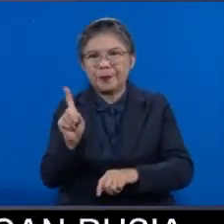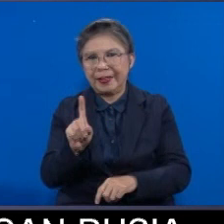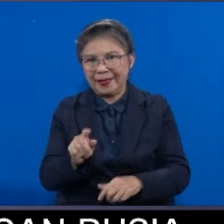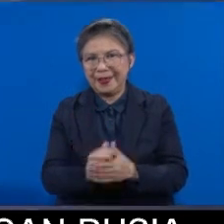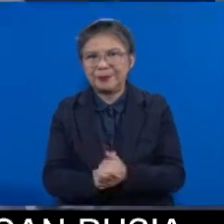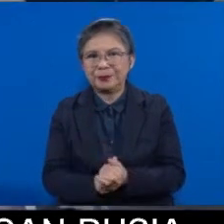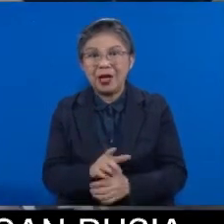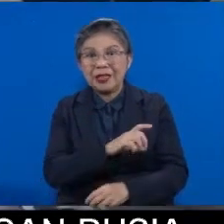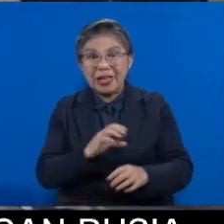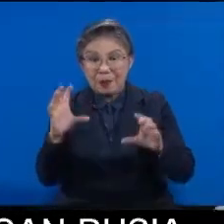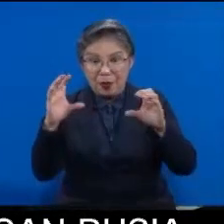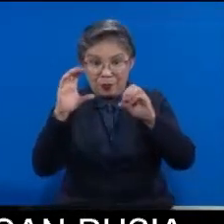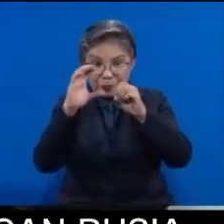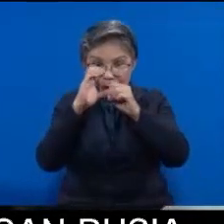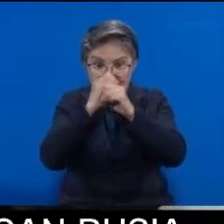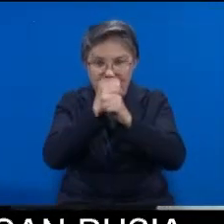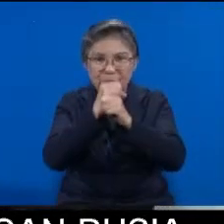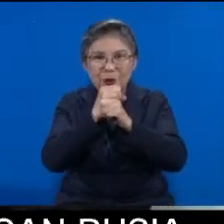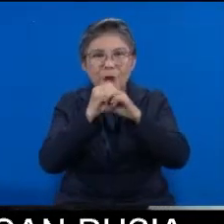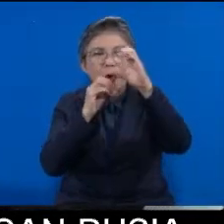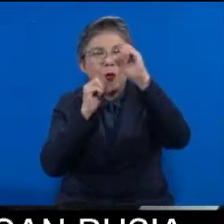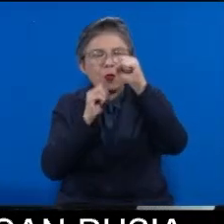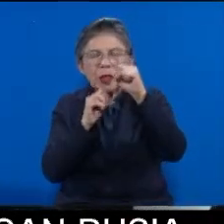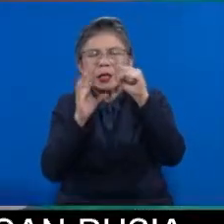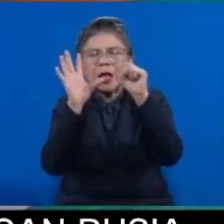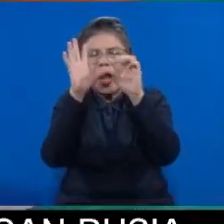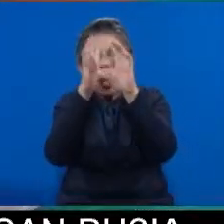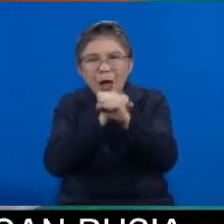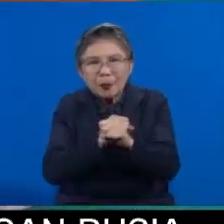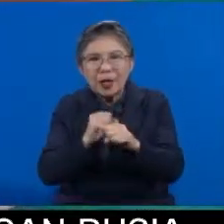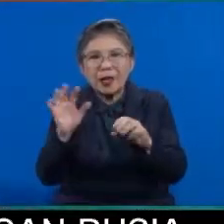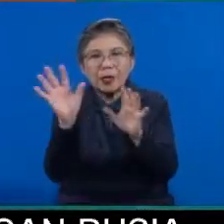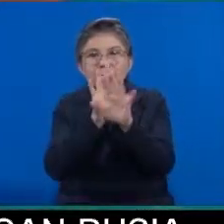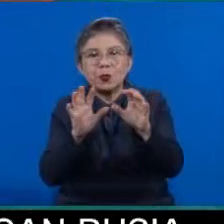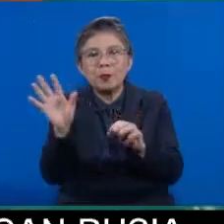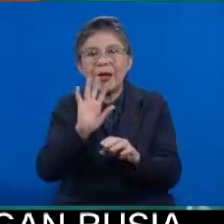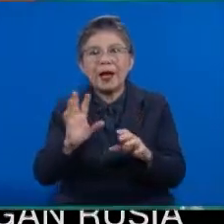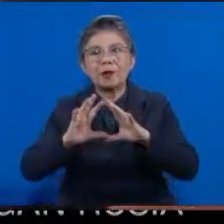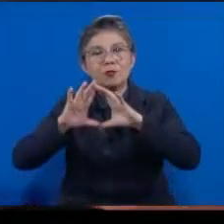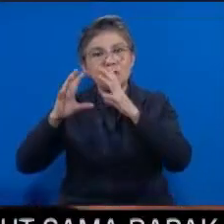Selama puncak gerhana, bulan akan terlihat gelap karena tertutup bayangan bumi.